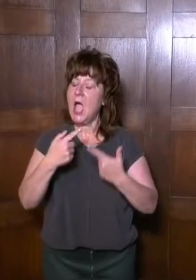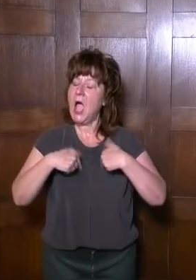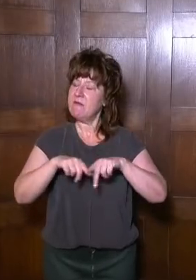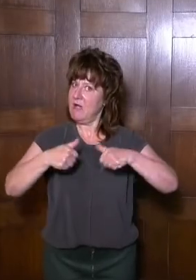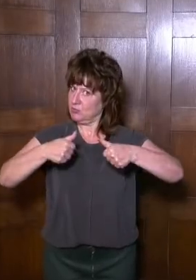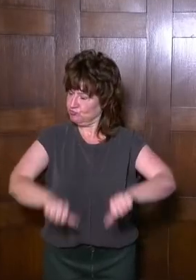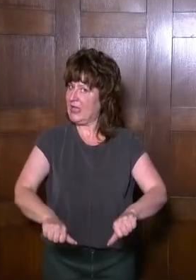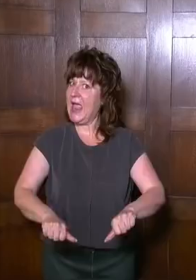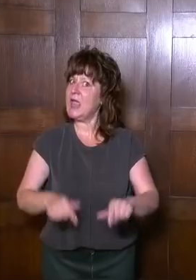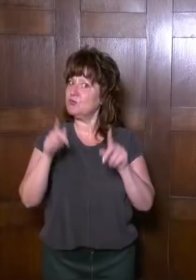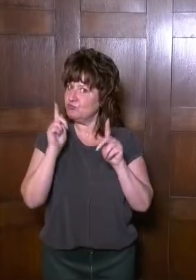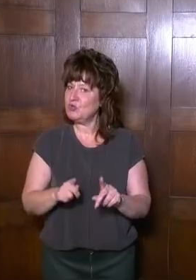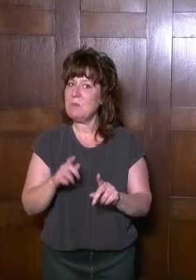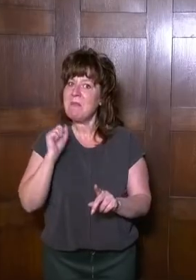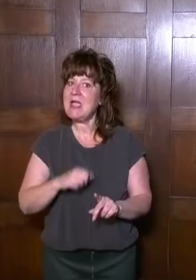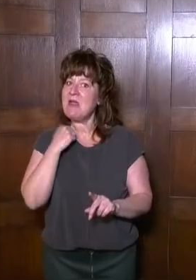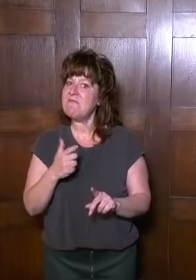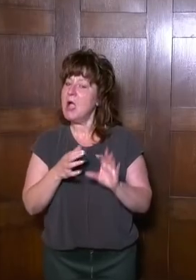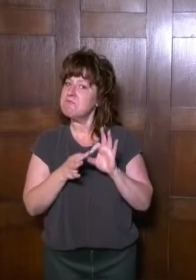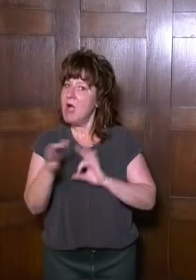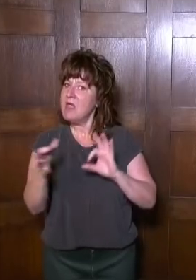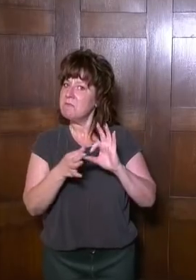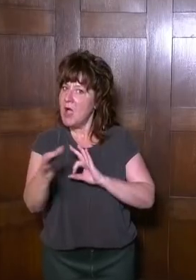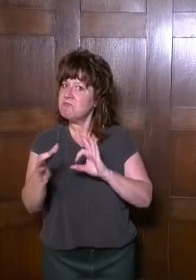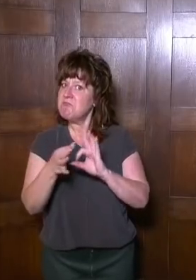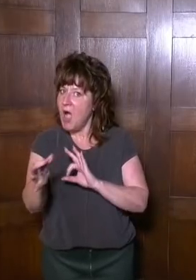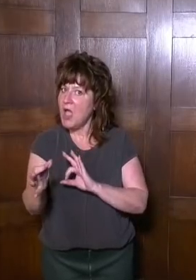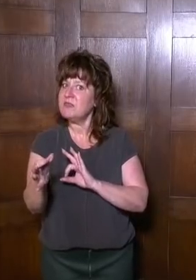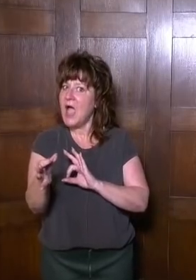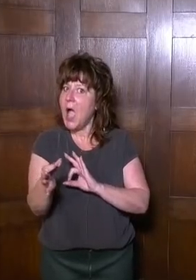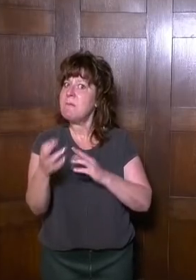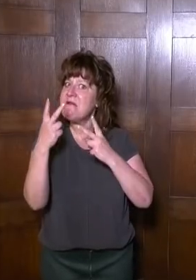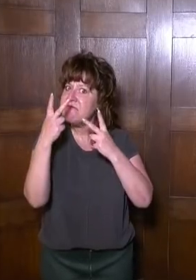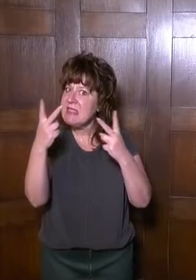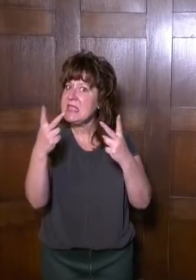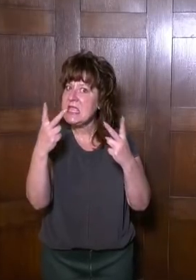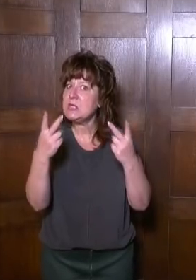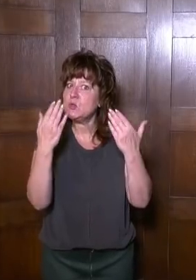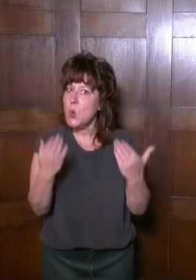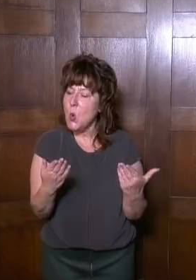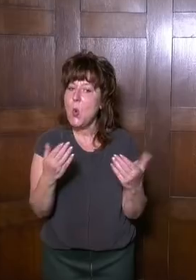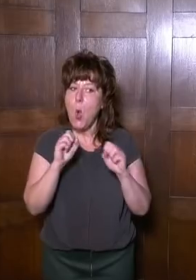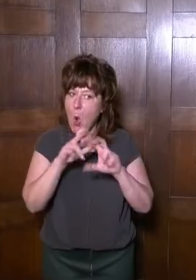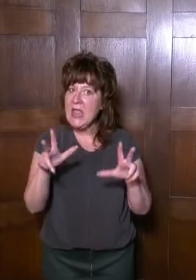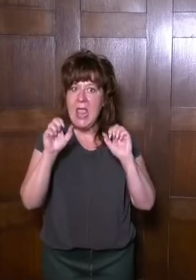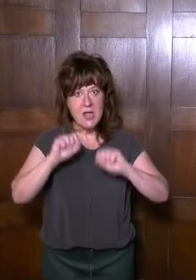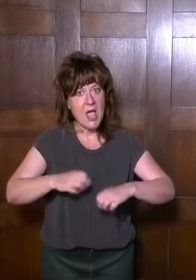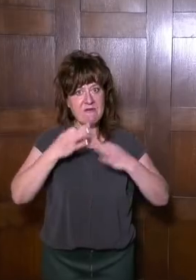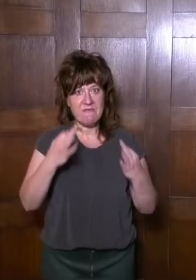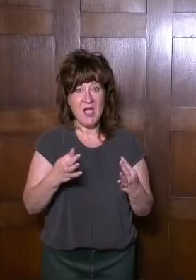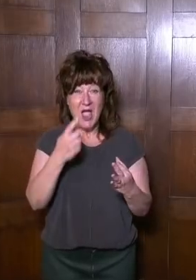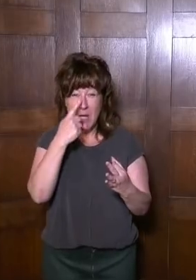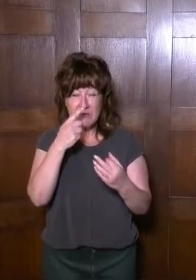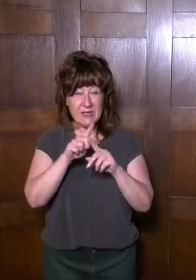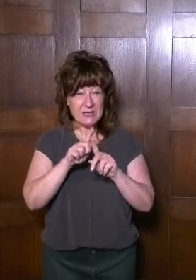richtig. Man kann jetzt im Nachgang hinterfragen, waren die Maßnahmen immer alle so notwendig. Aber wenn wir sie nicht